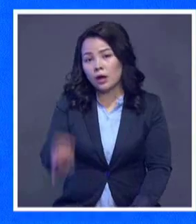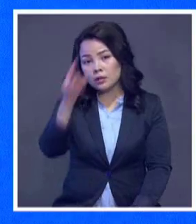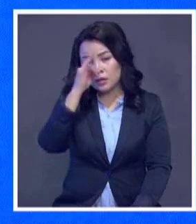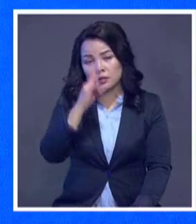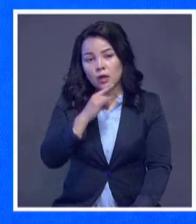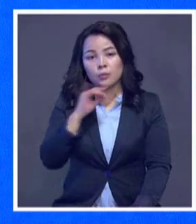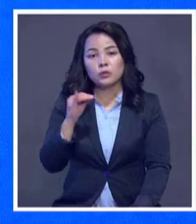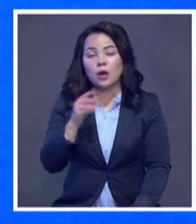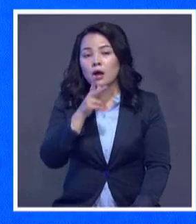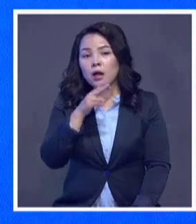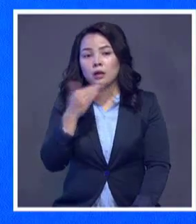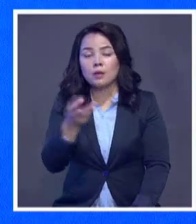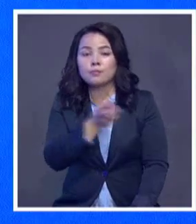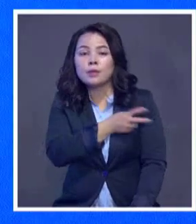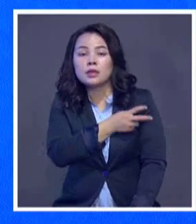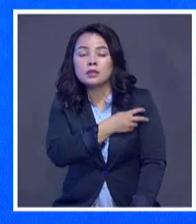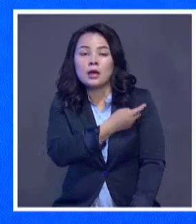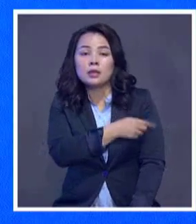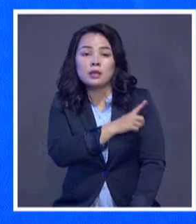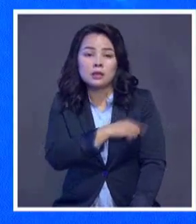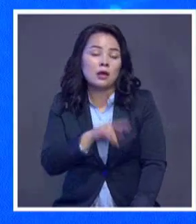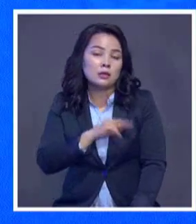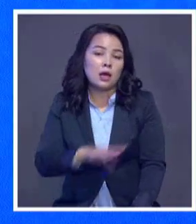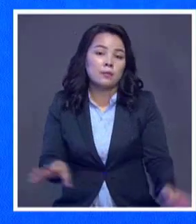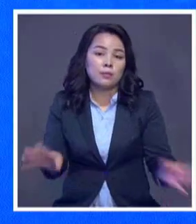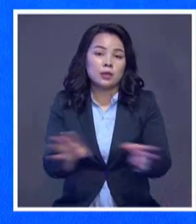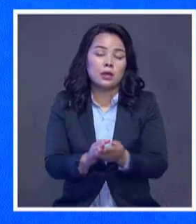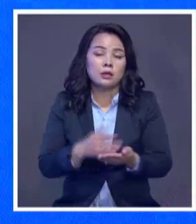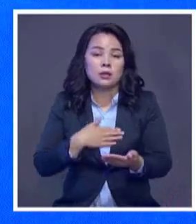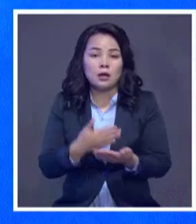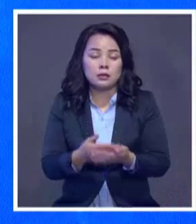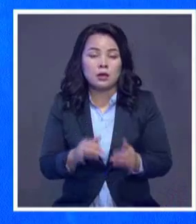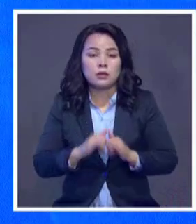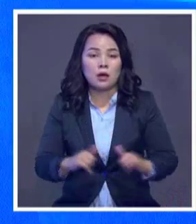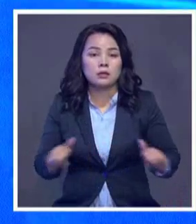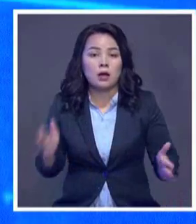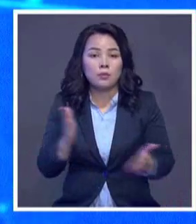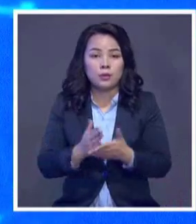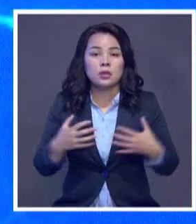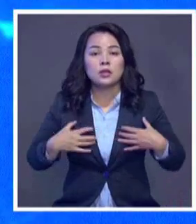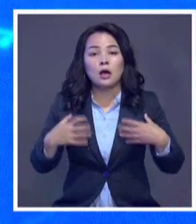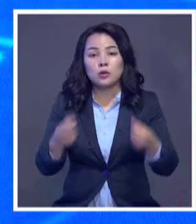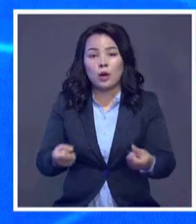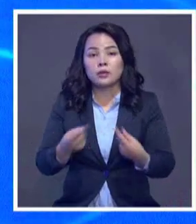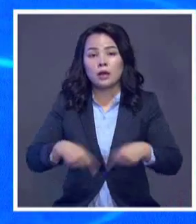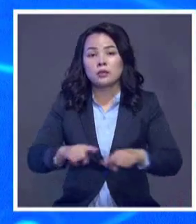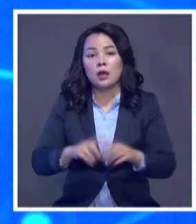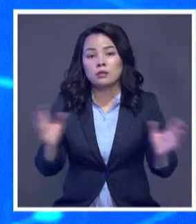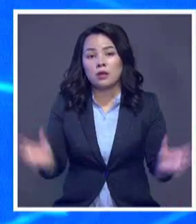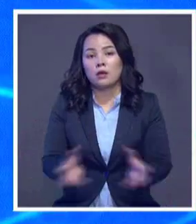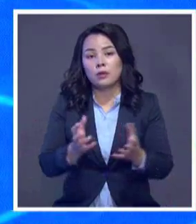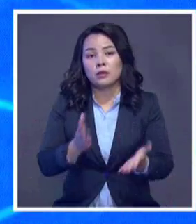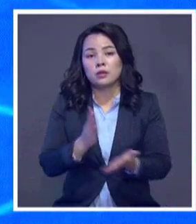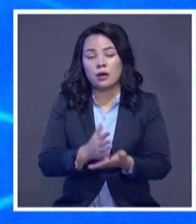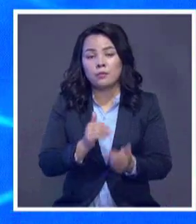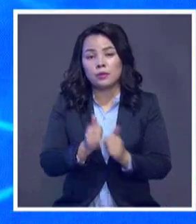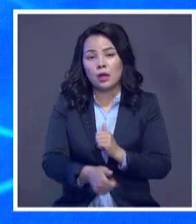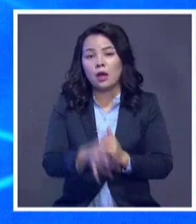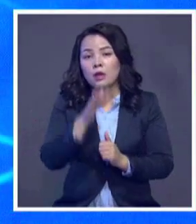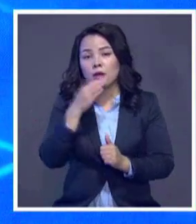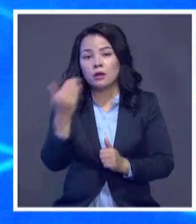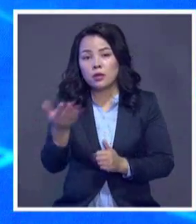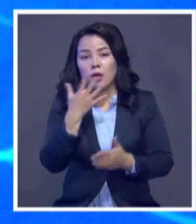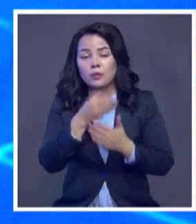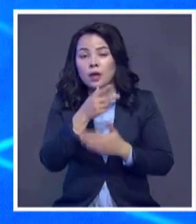Қазақстан мен оңтүстік Корея арасында медициналық әріптестік артып келеді. Отандық дәрігерлер әлемдік денсаулық сақтау саласында алдыңғы қатарда тұрған Корея